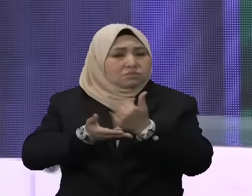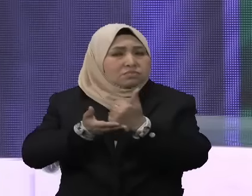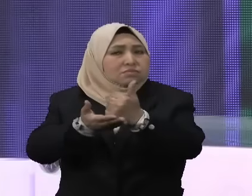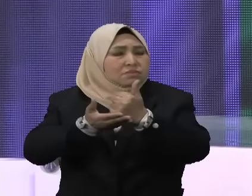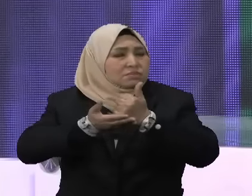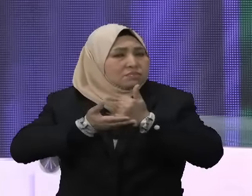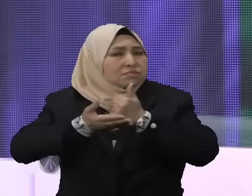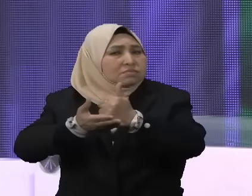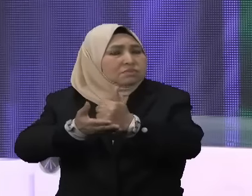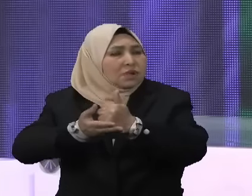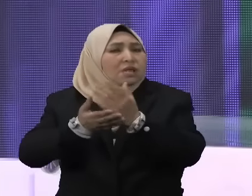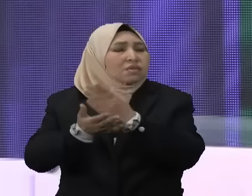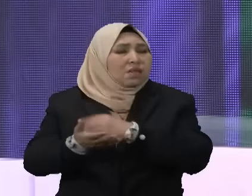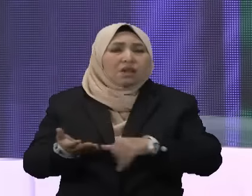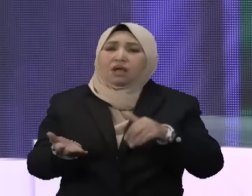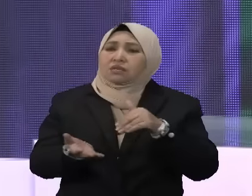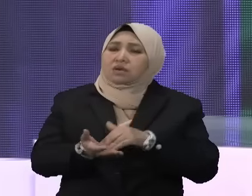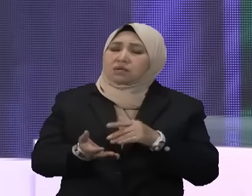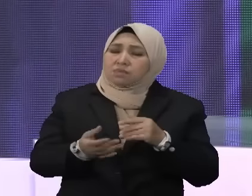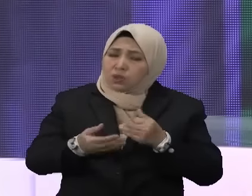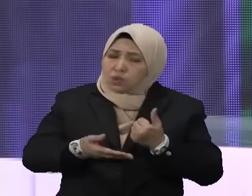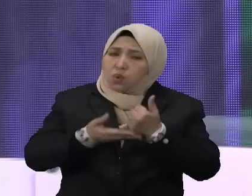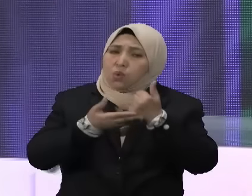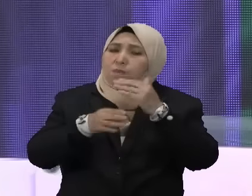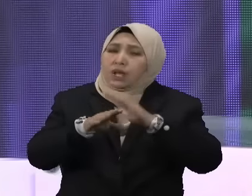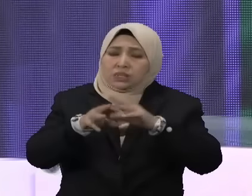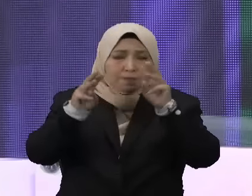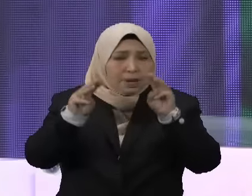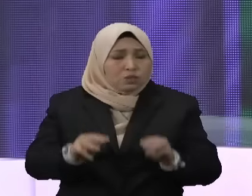menolong, dan makin lagi dia menolong kepada